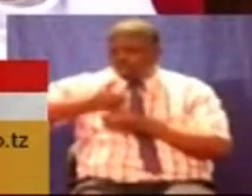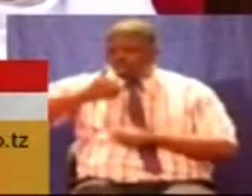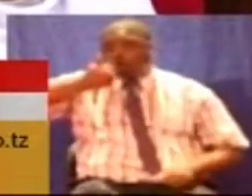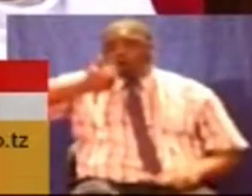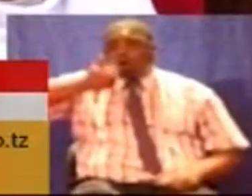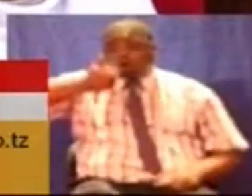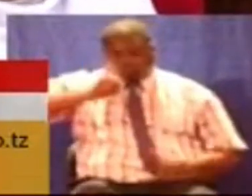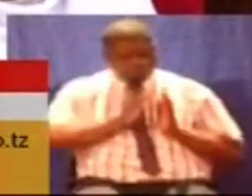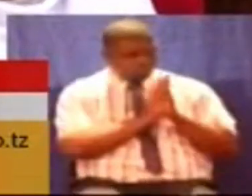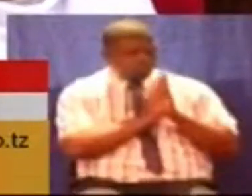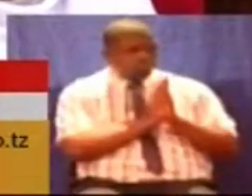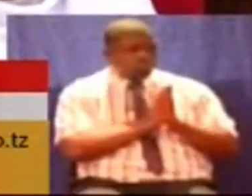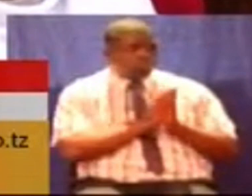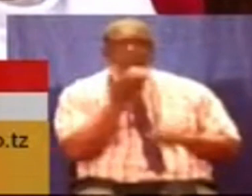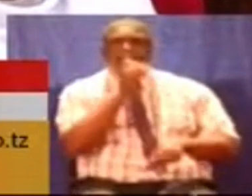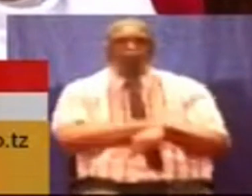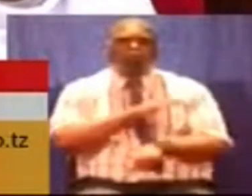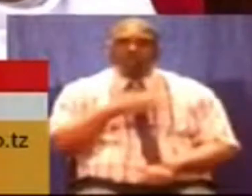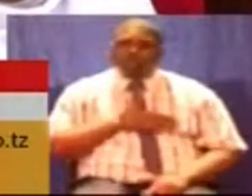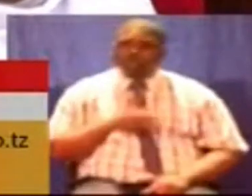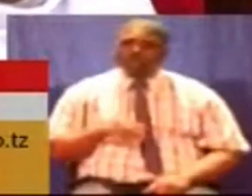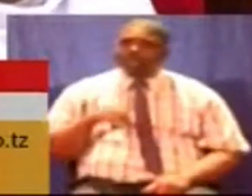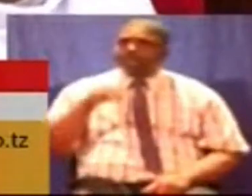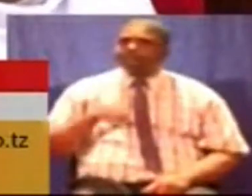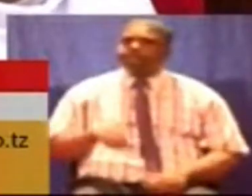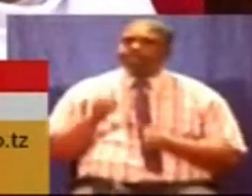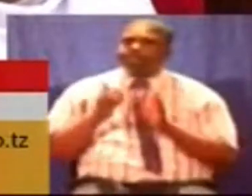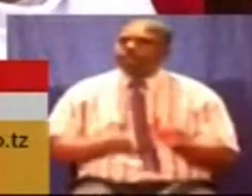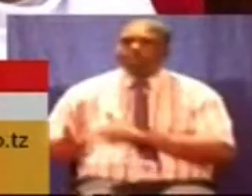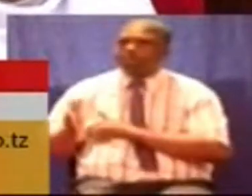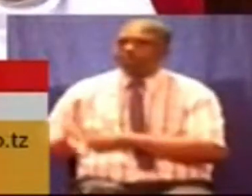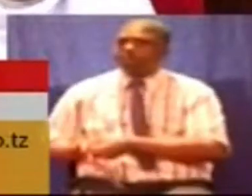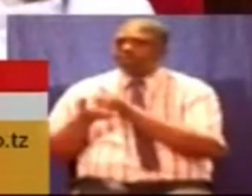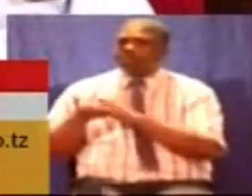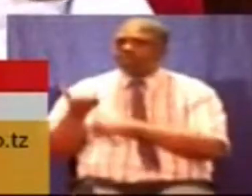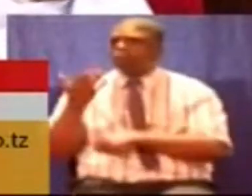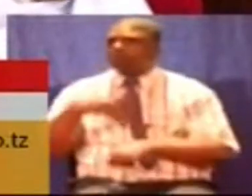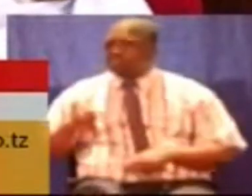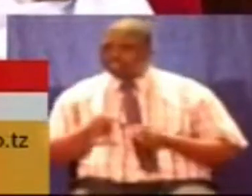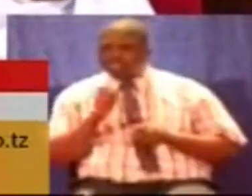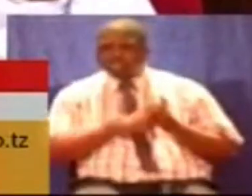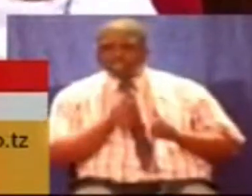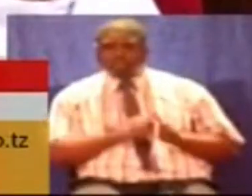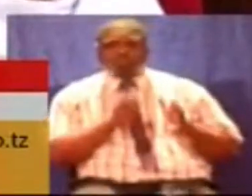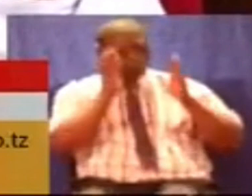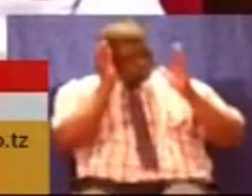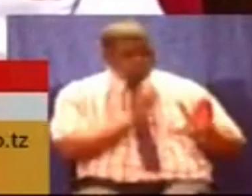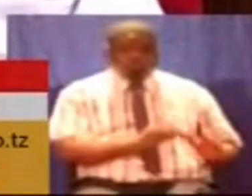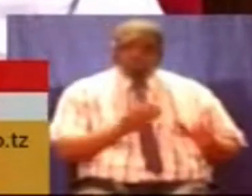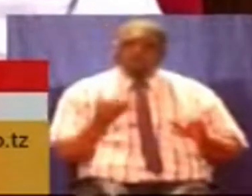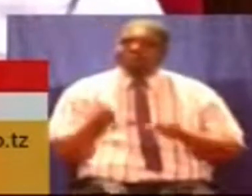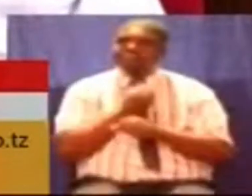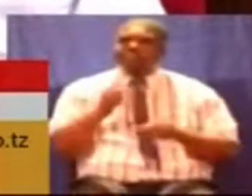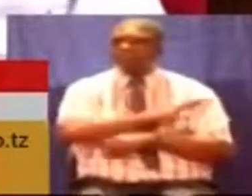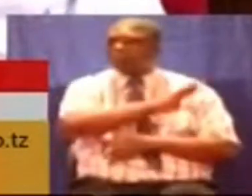Na vile vile nimshukuru vile vile mjomba wangu Mheshimiwa Mpango, naibu waziri na katibu mkuu na wafanyakazi wote wa wizara ya